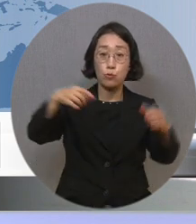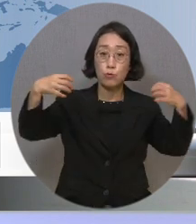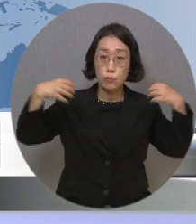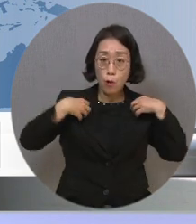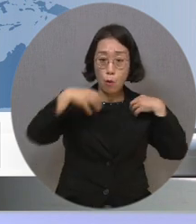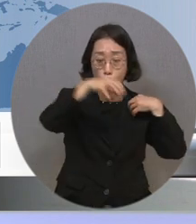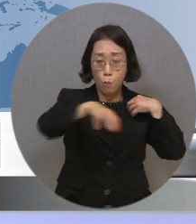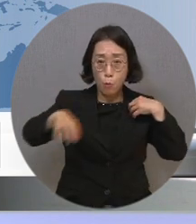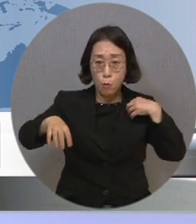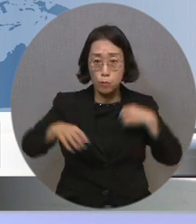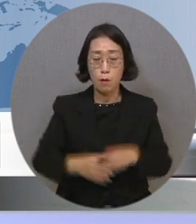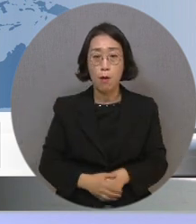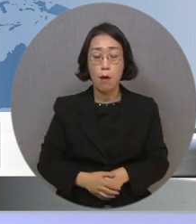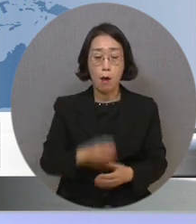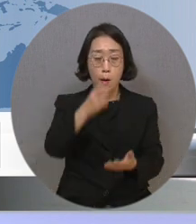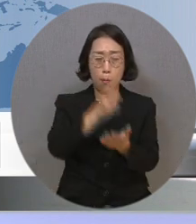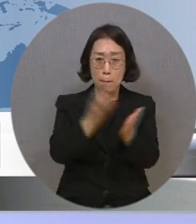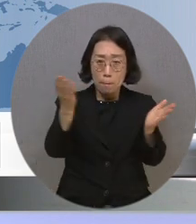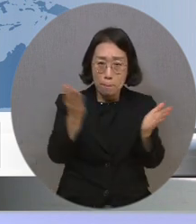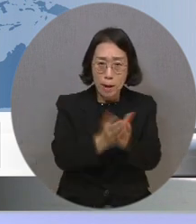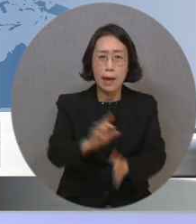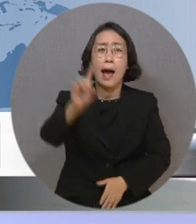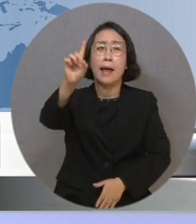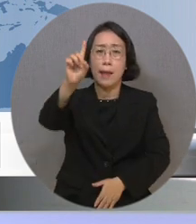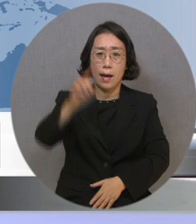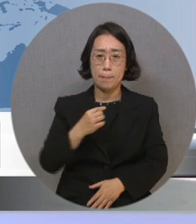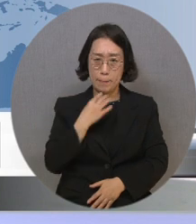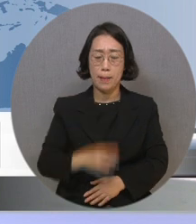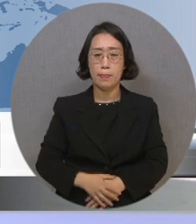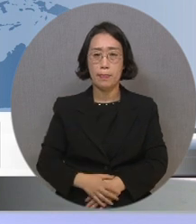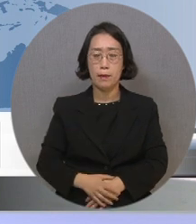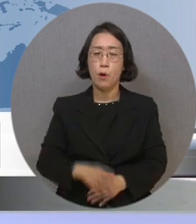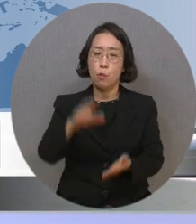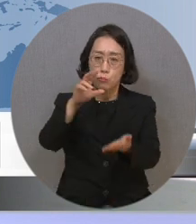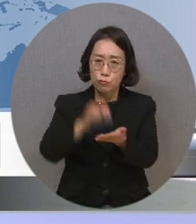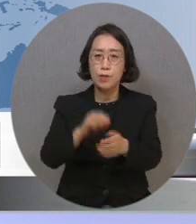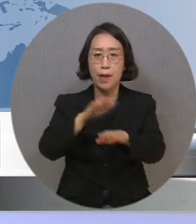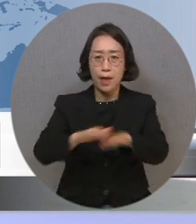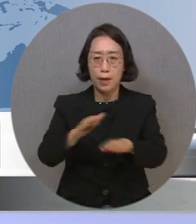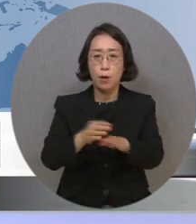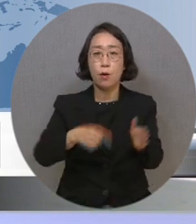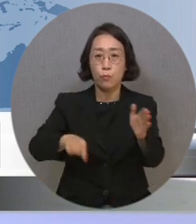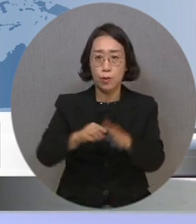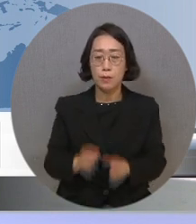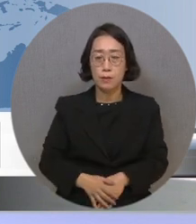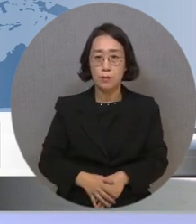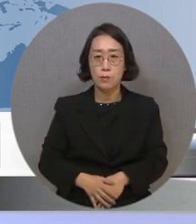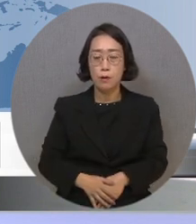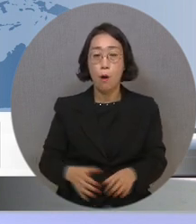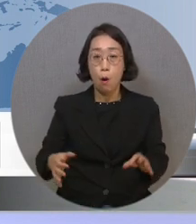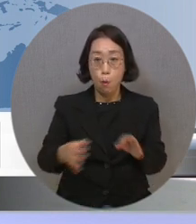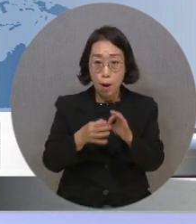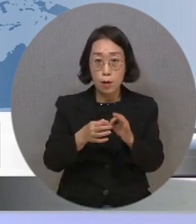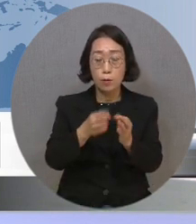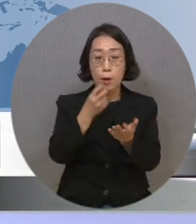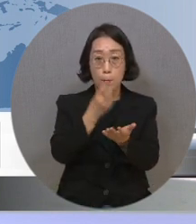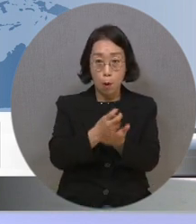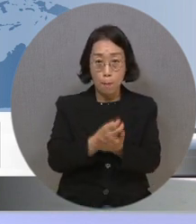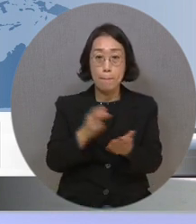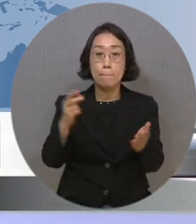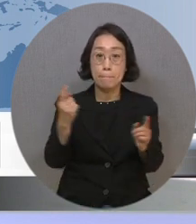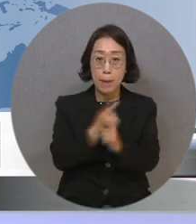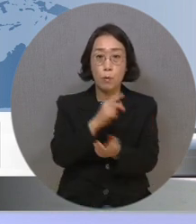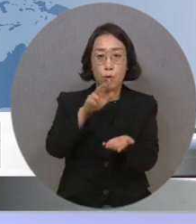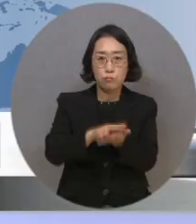기준을 지킨 곳은 한 곳에 불과한 현실입니다. 이러한 문제를 해결하기 위해 5건의 관련 개정안이